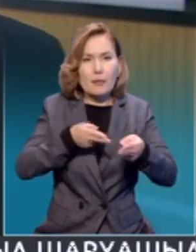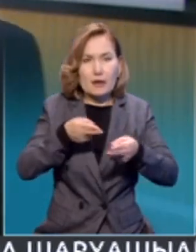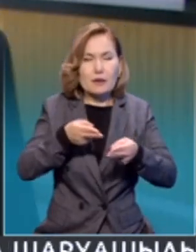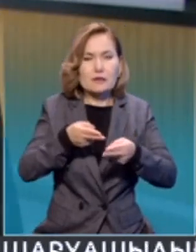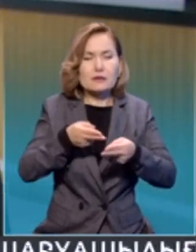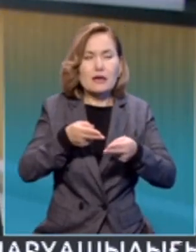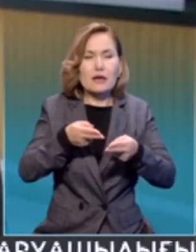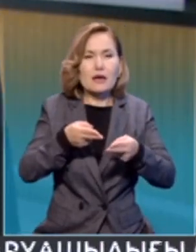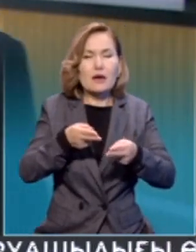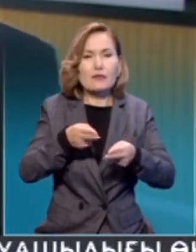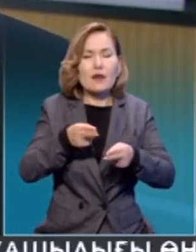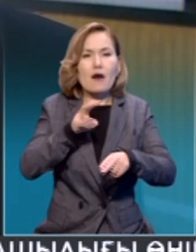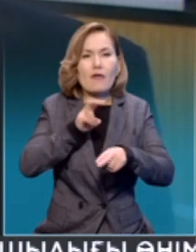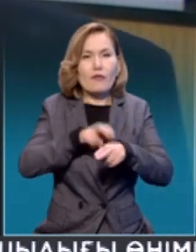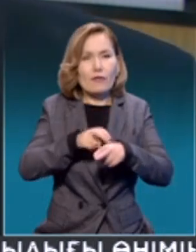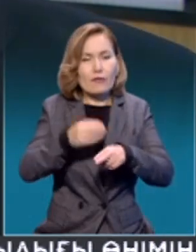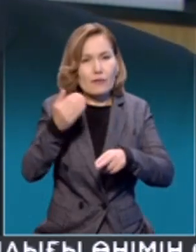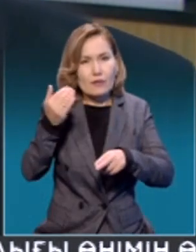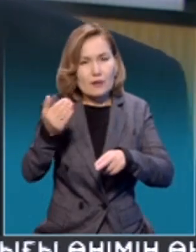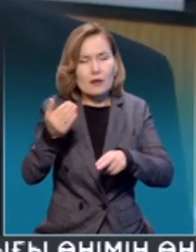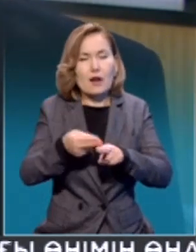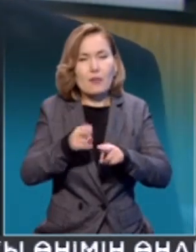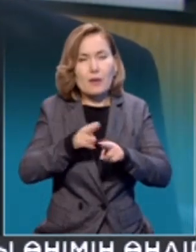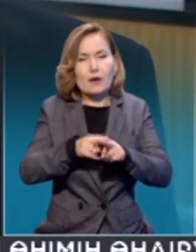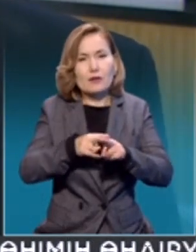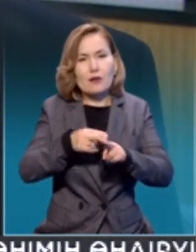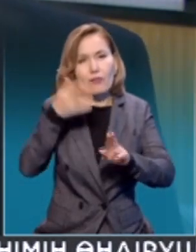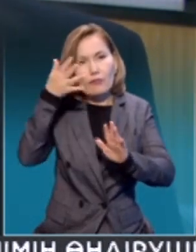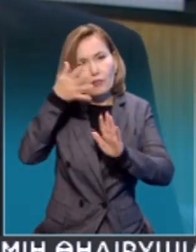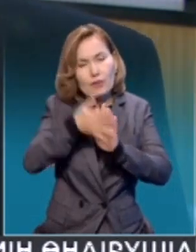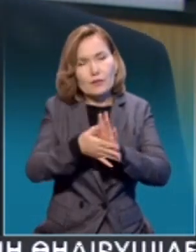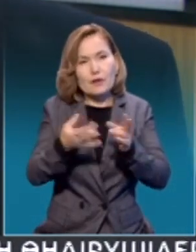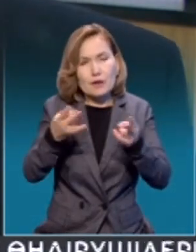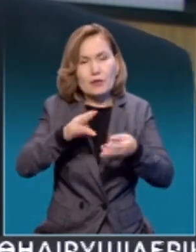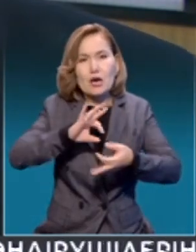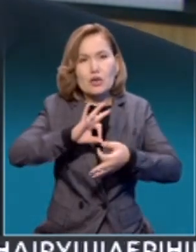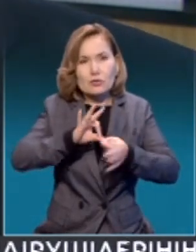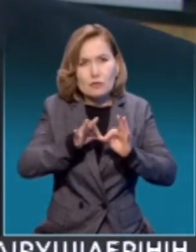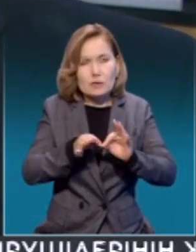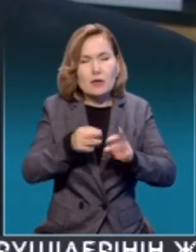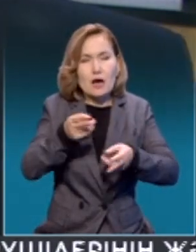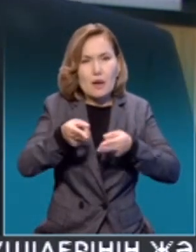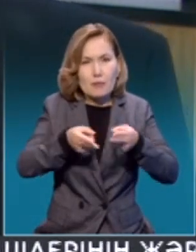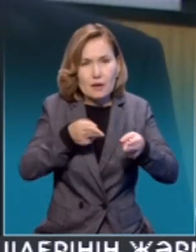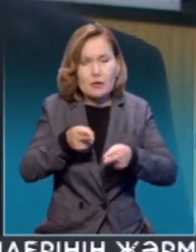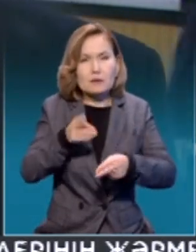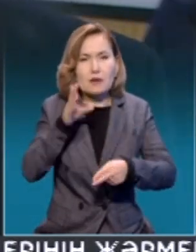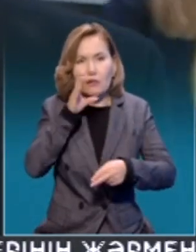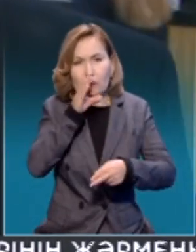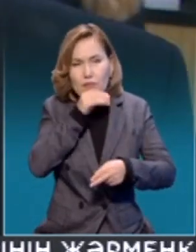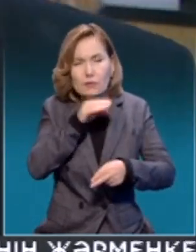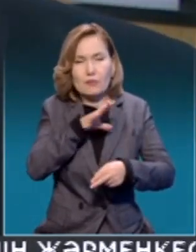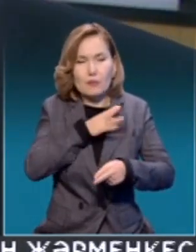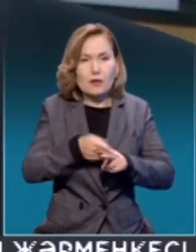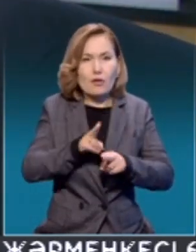адамға оның толық үйрену керек жоқ. Бір ол жасаған операцияны бізде жасаймыз, но бірақ бір нюанстар болады, соны көріп алу керек.